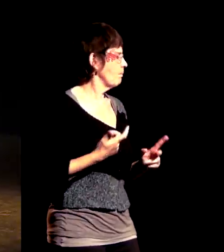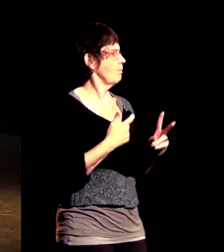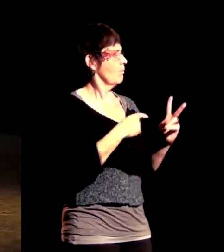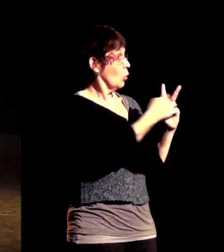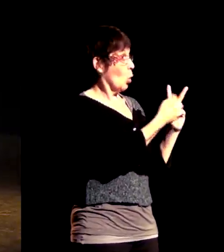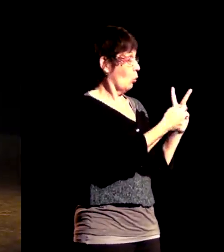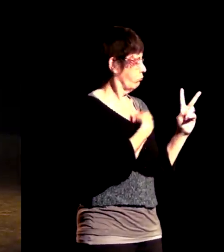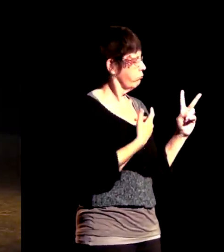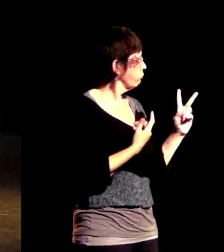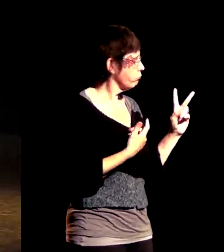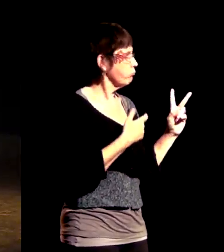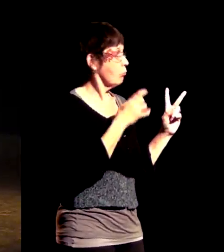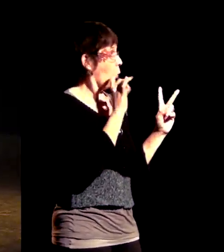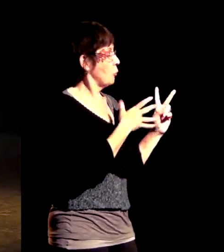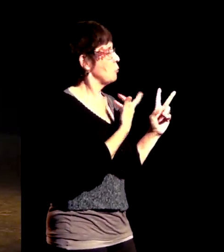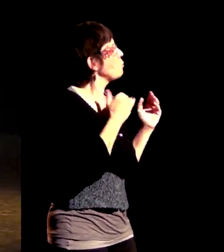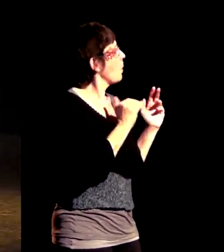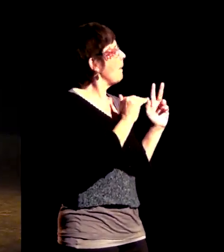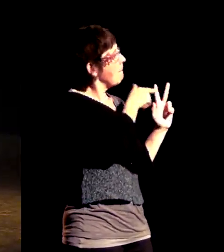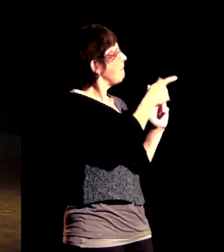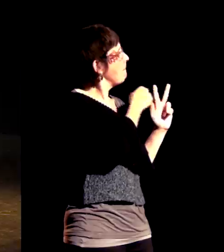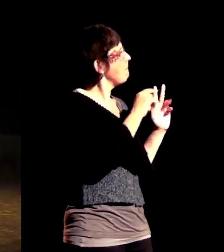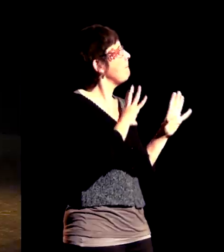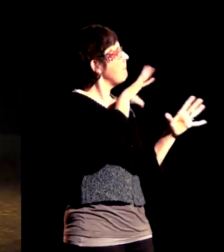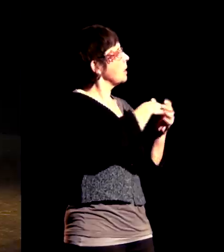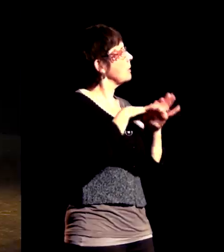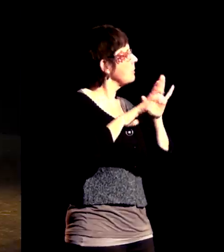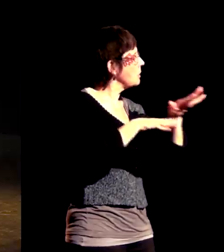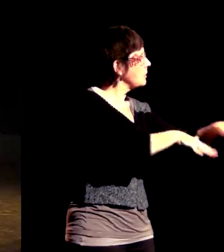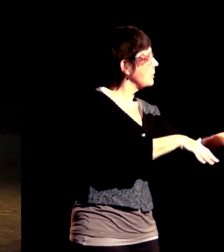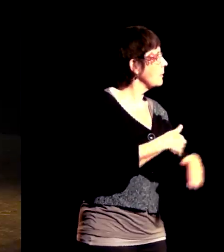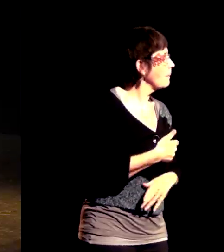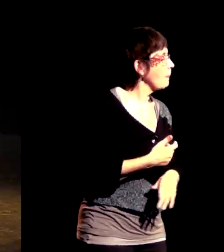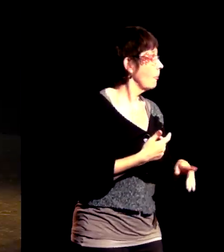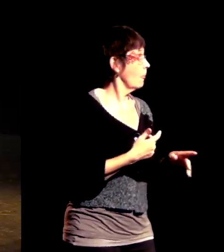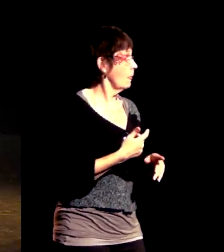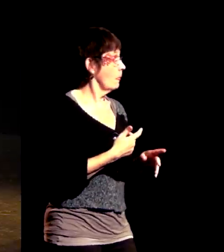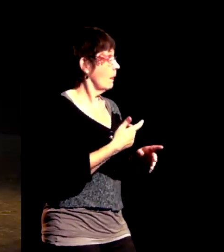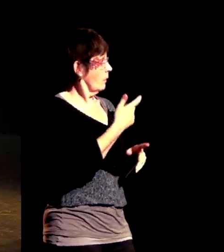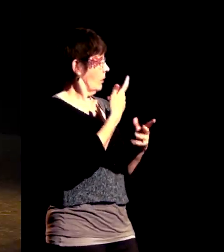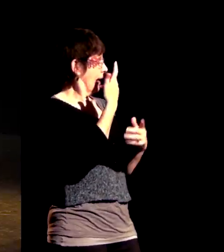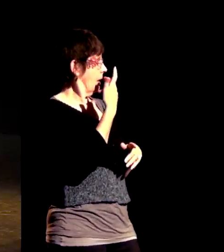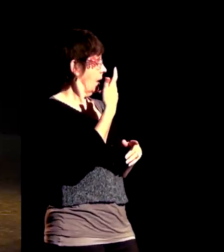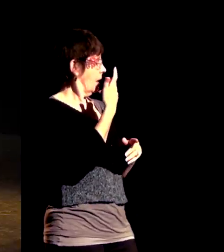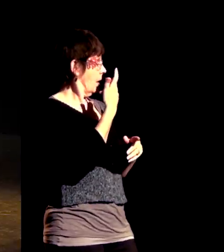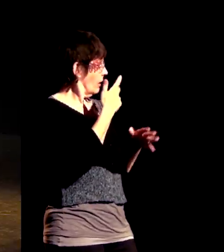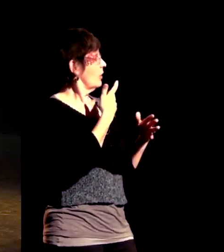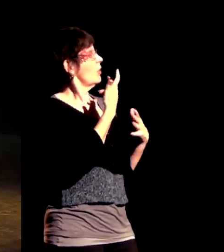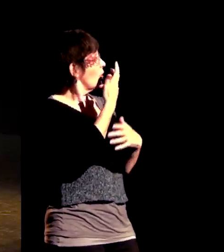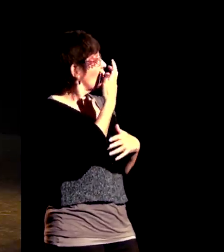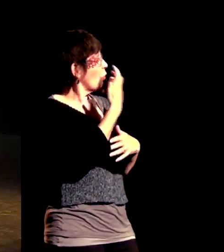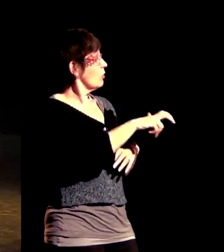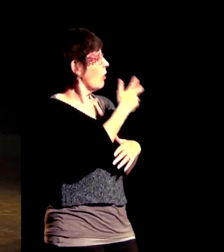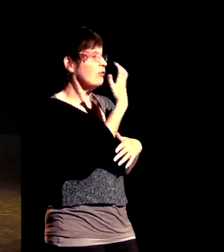Bon, elles viennent quand même à la manifestation. Nous sommes 3 à 500 manifestants antiracistes sur une ville comme Toulouse de 500 000 personnes. Et les 3 à